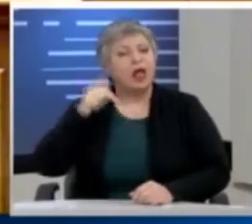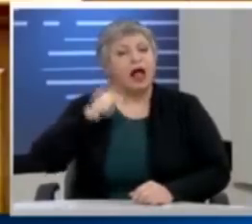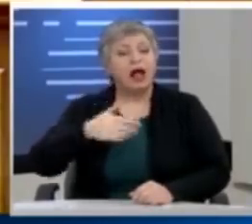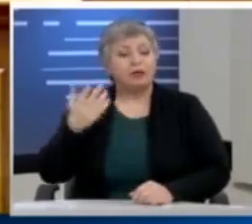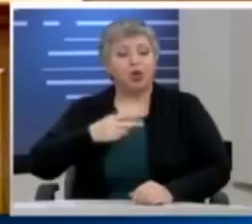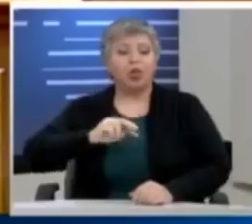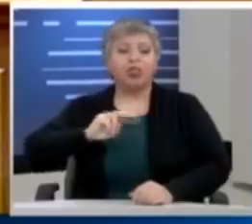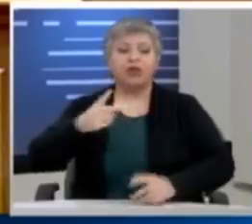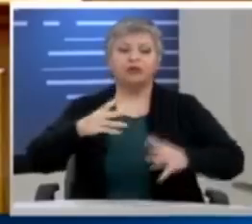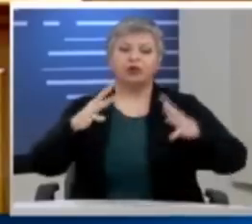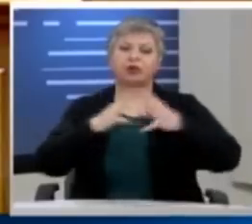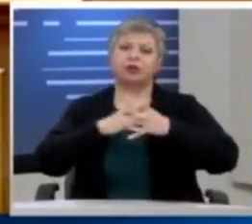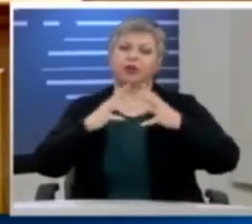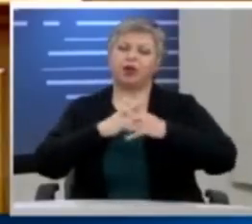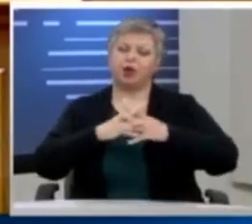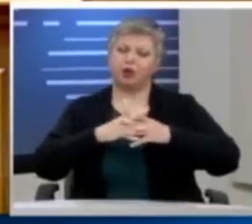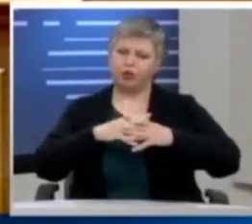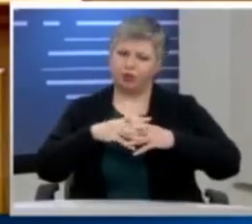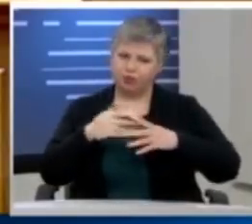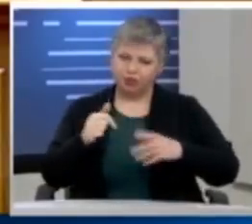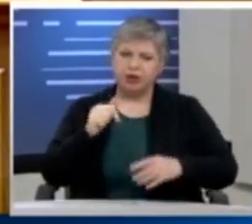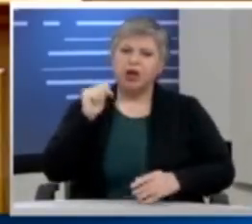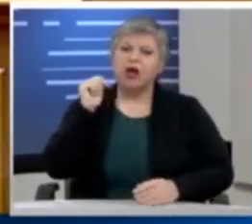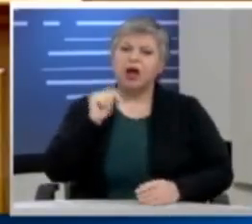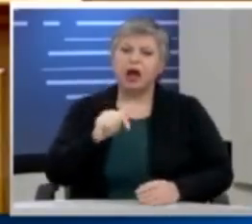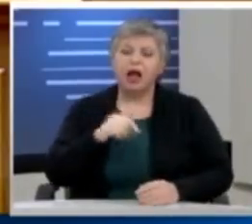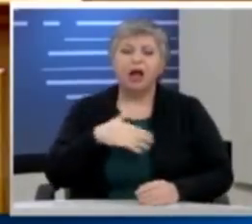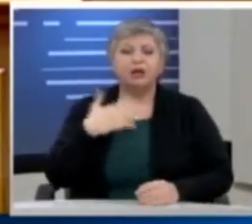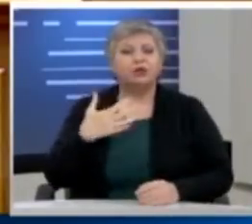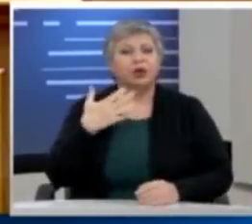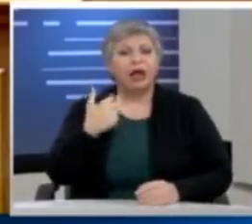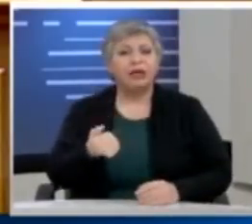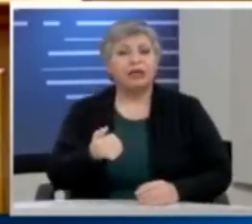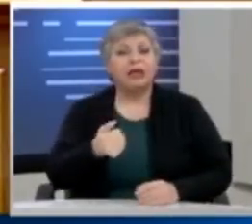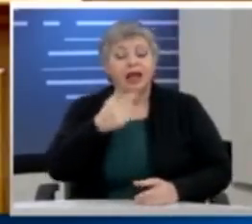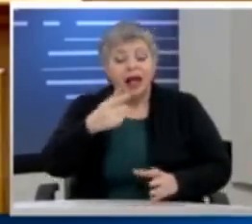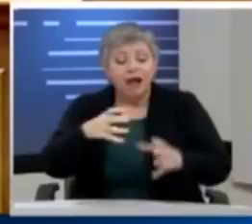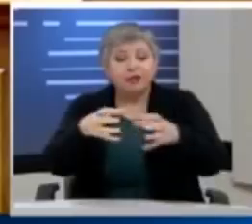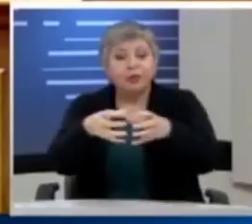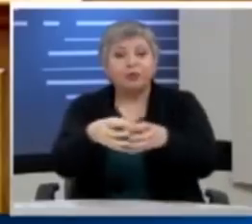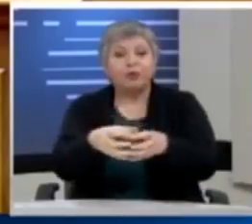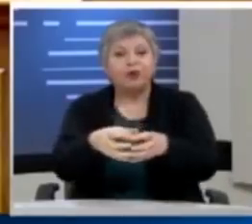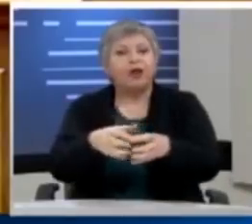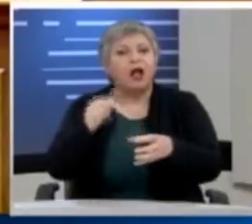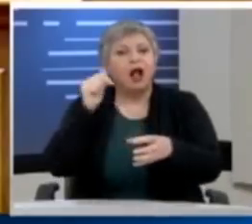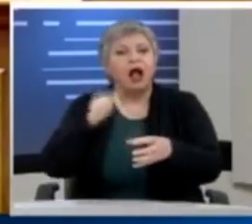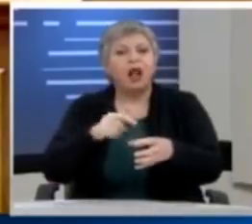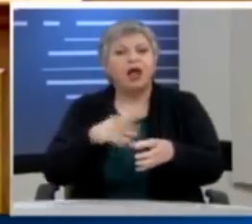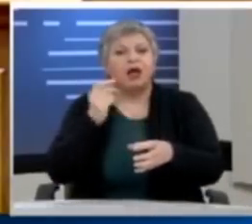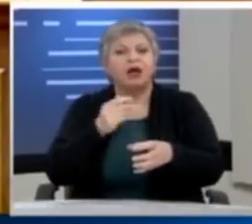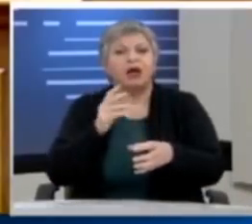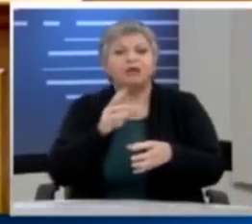Δεύτερο Παγκόσμιο Πόλεμο στη βάση αυτών των όρων, με την οντότητα όμως που δημιουργήθηκε στο πλαίσιο της